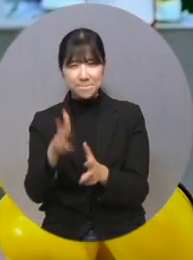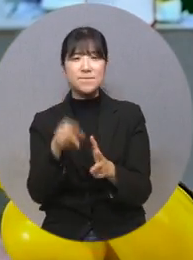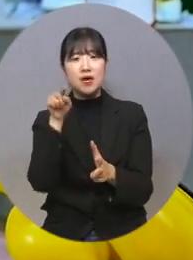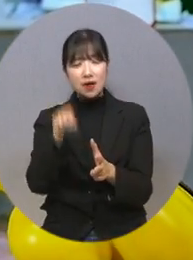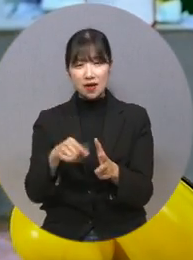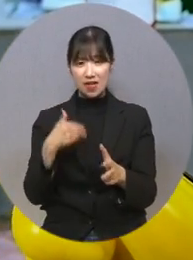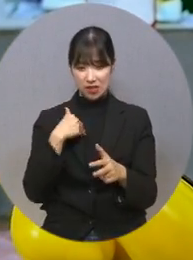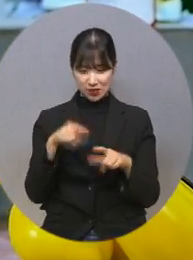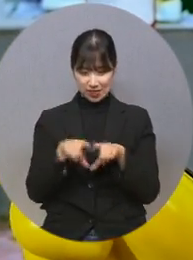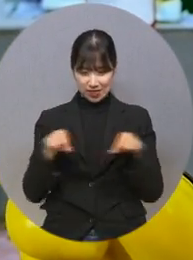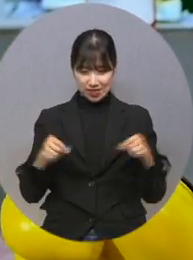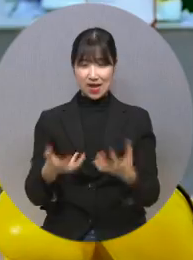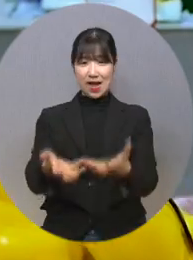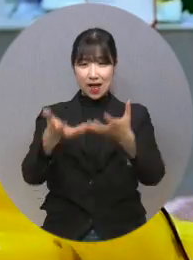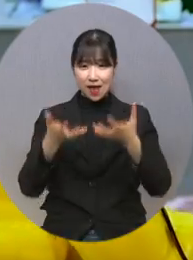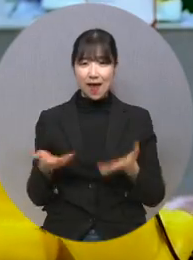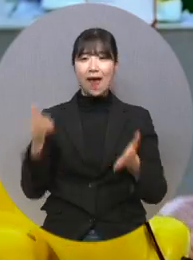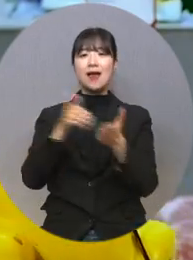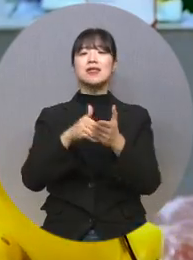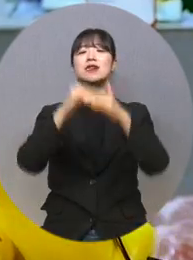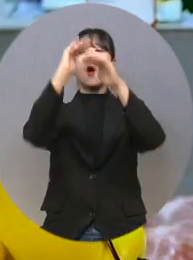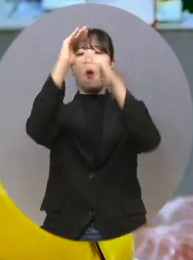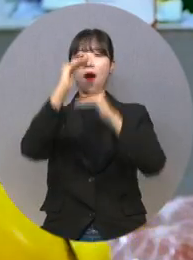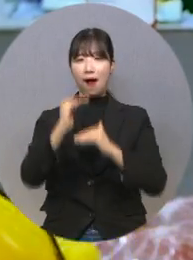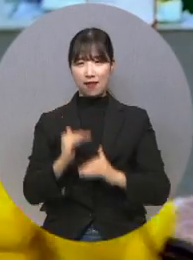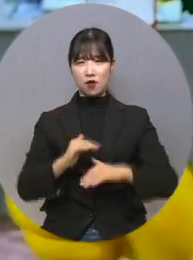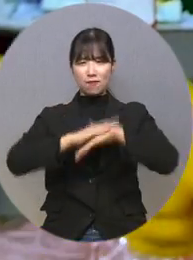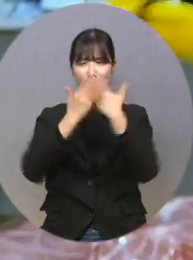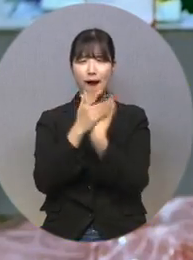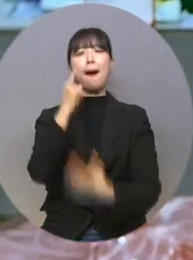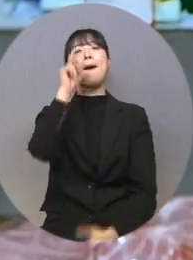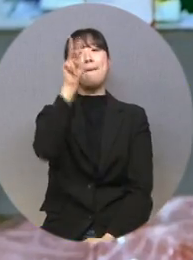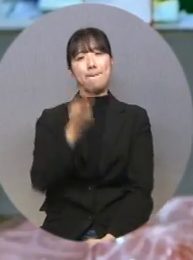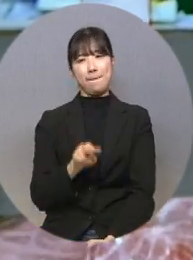여러분들의 식탁에 오르기까지 전 과정이 투명하게 공개됩니다.